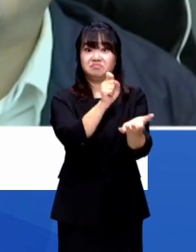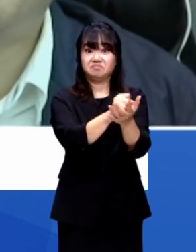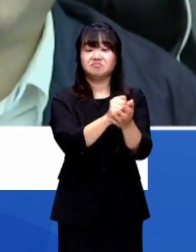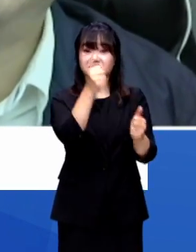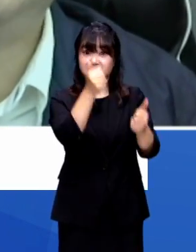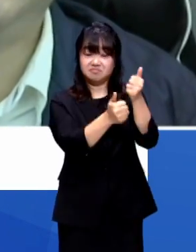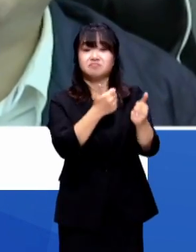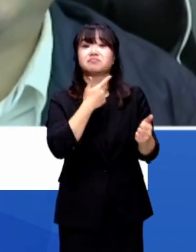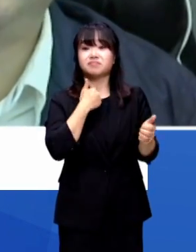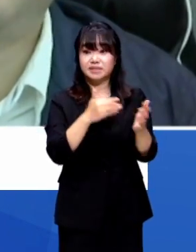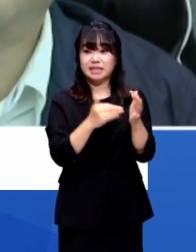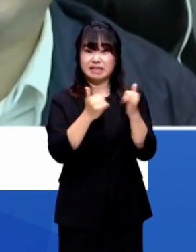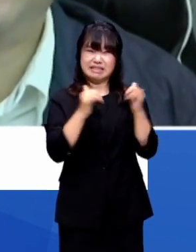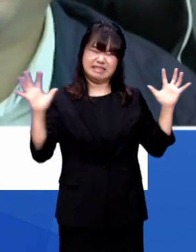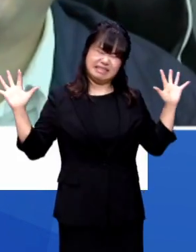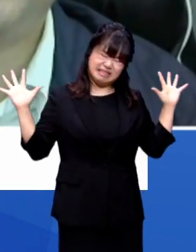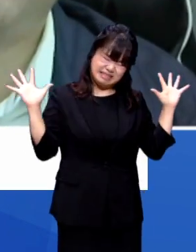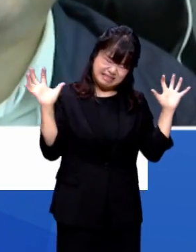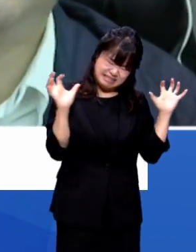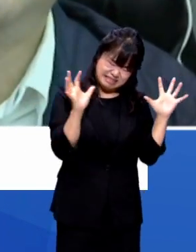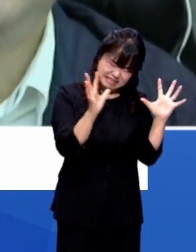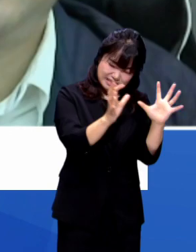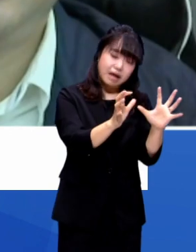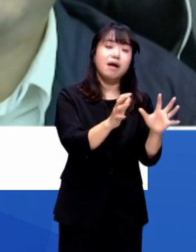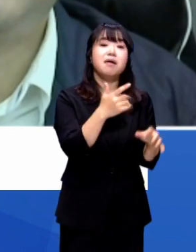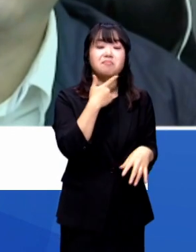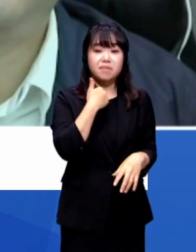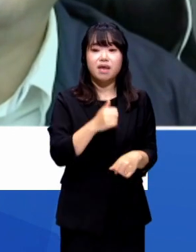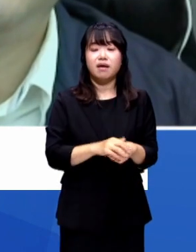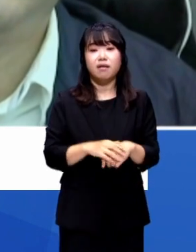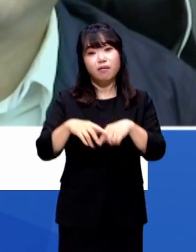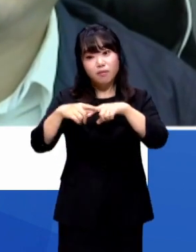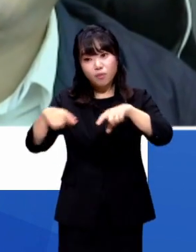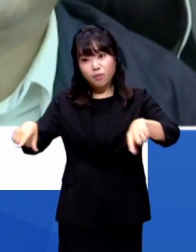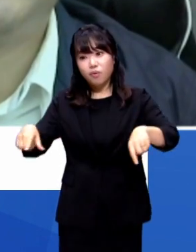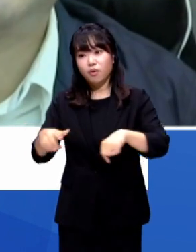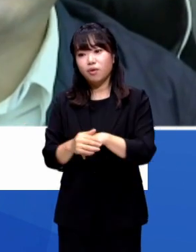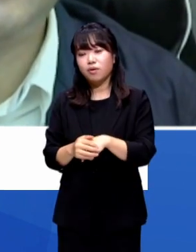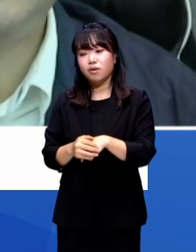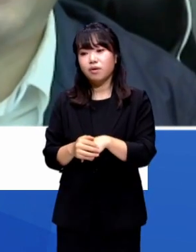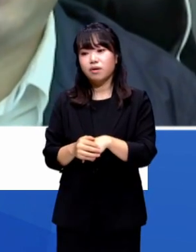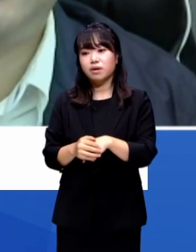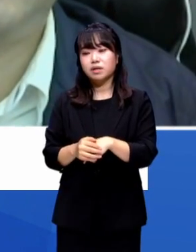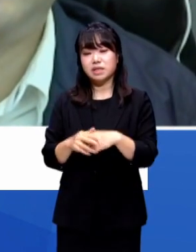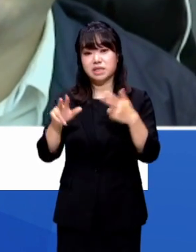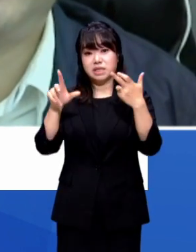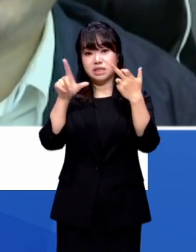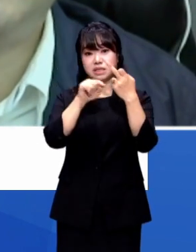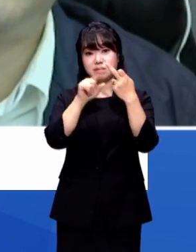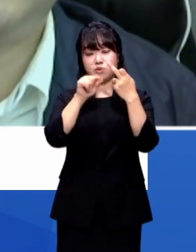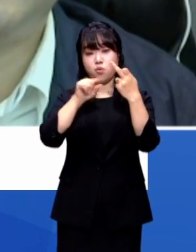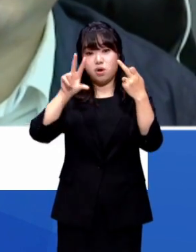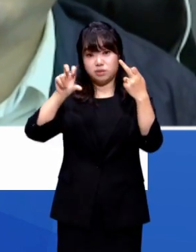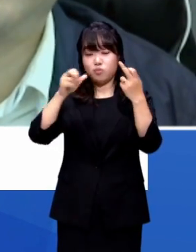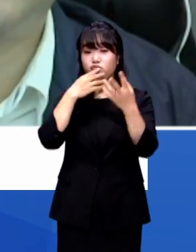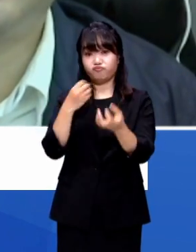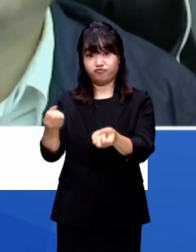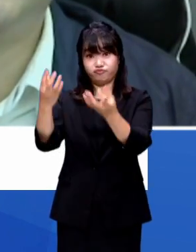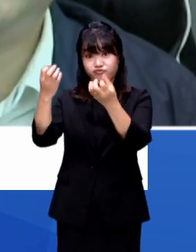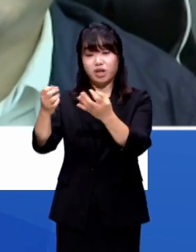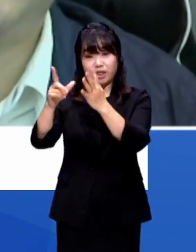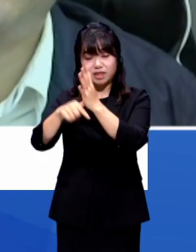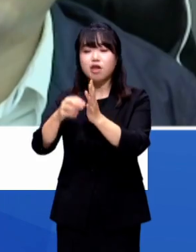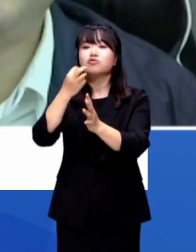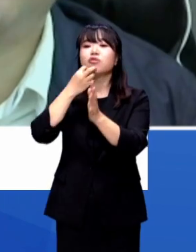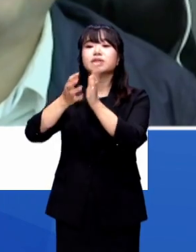당시에 많은 인파들이 거리에 나온 적도 있고요. 일반적으로 기존에는 크리스마스 이럴 때 이제 그